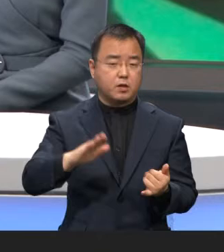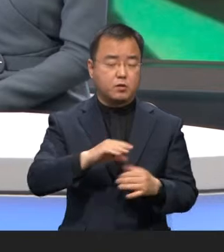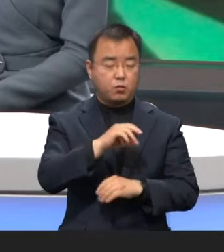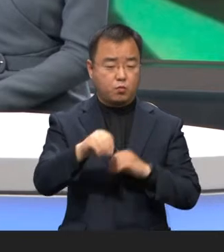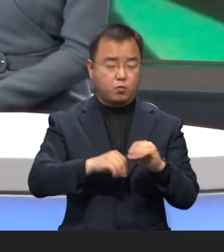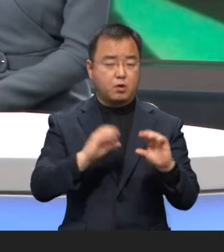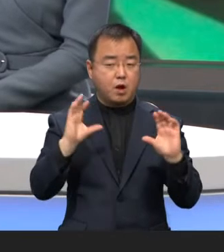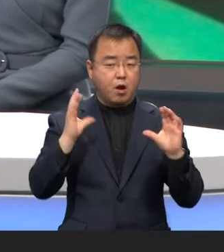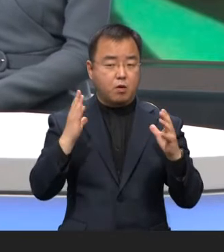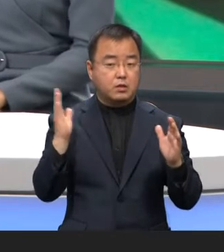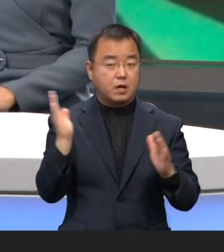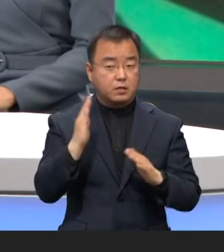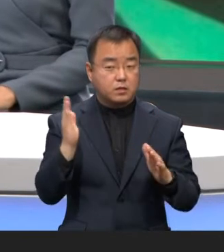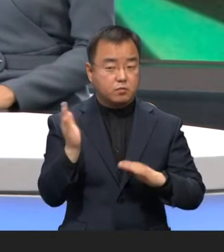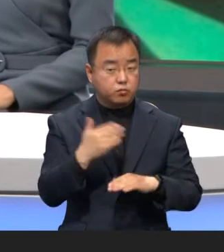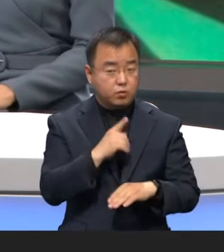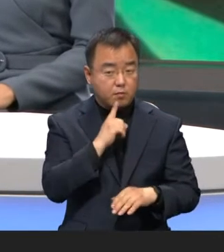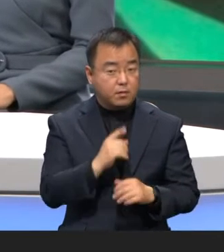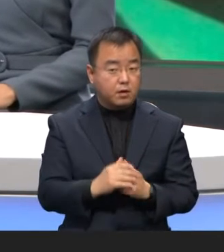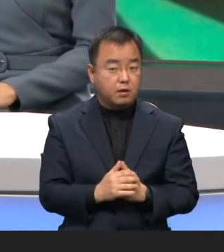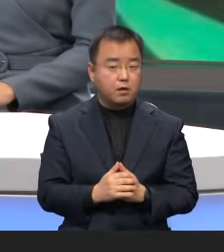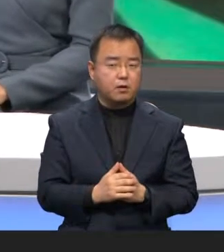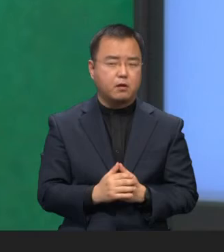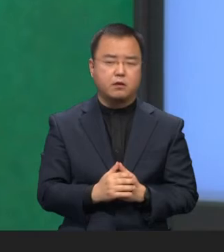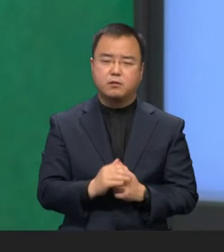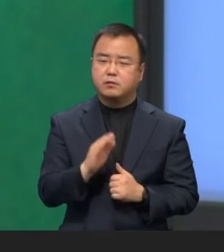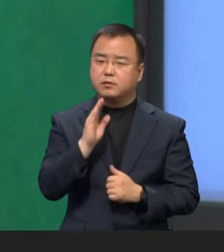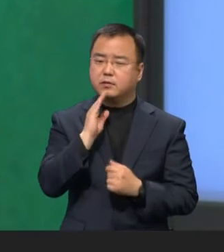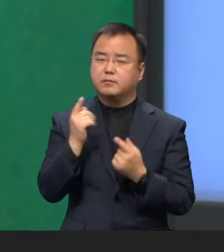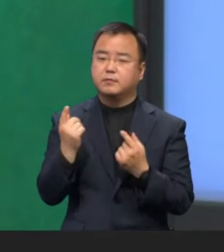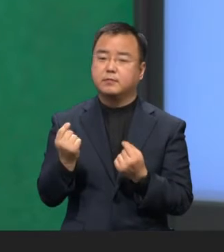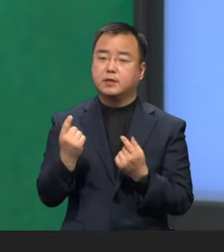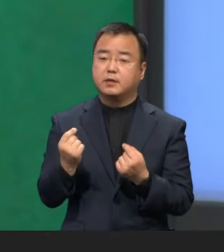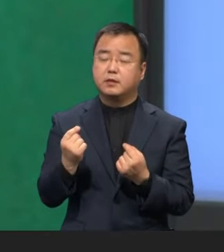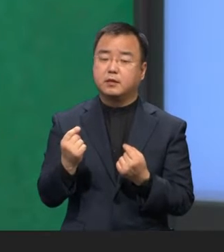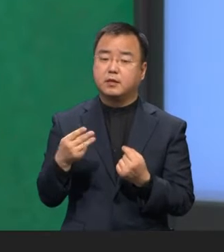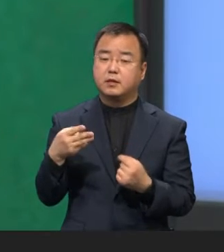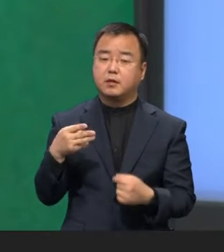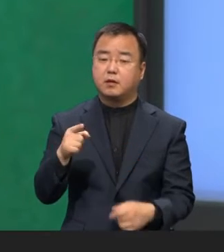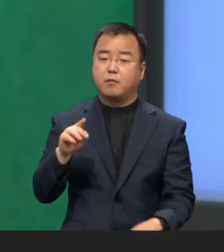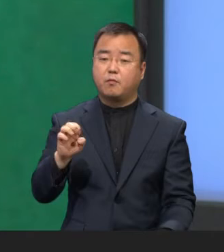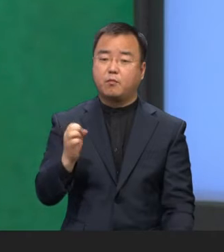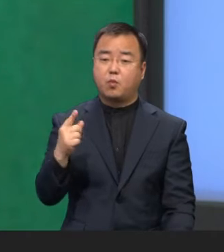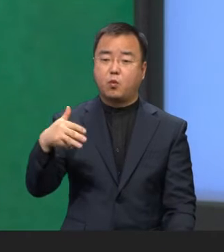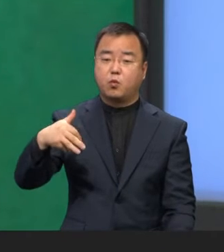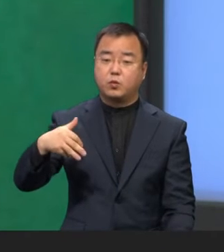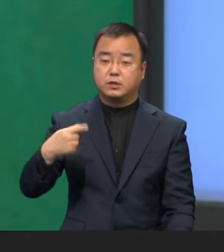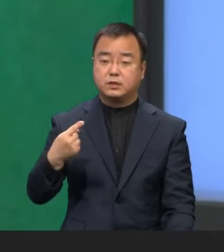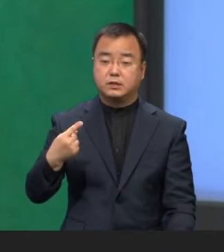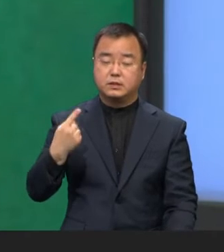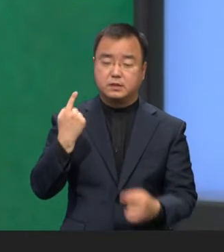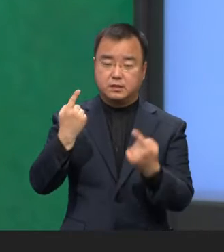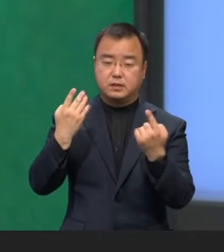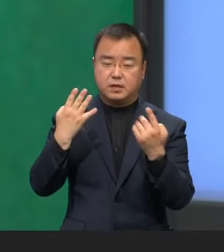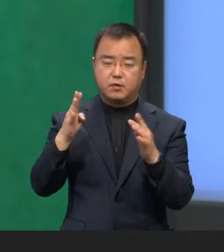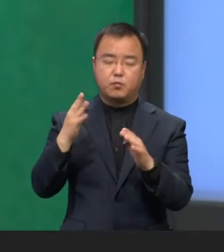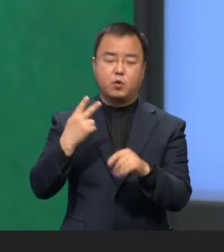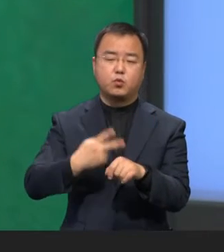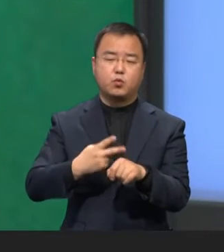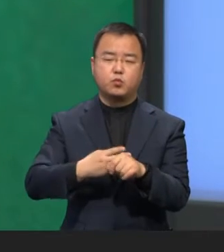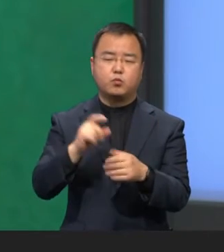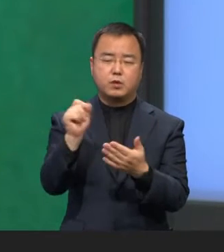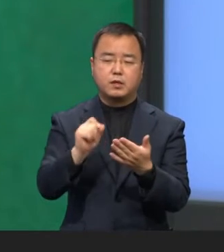학생부터 접종을 해야 된다고요? 네, 그렇습니다. 보스턴 글로브에 실린 터프츠대 저스틴 홀랜더 교수의 기고글을